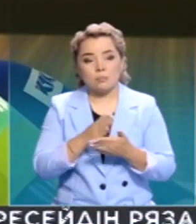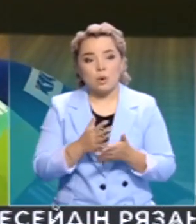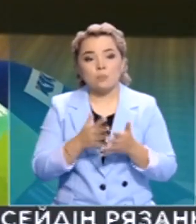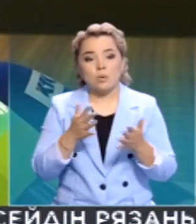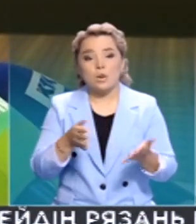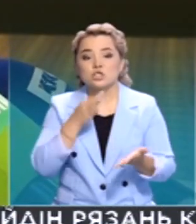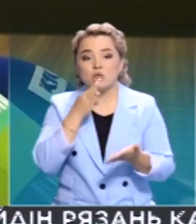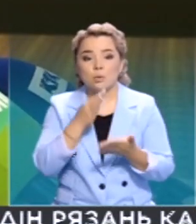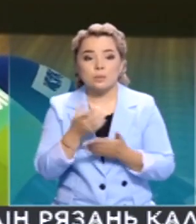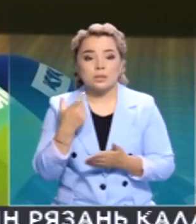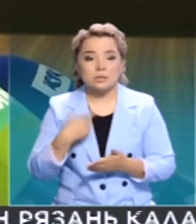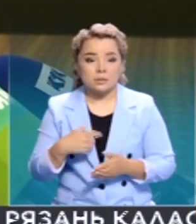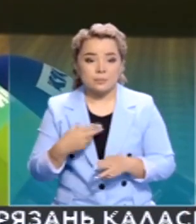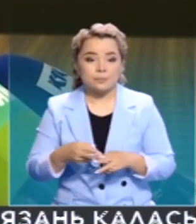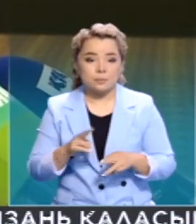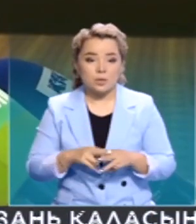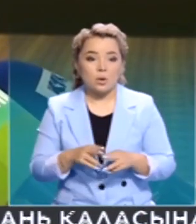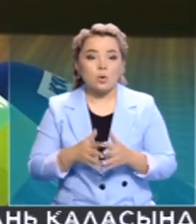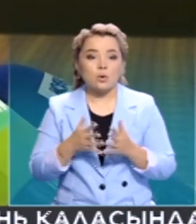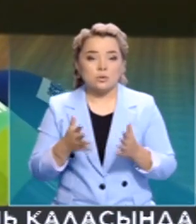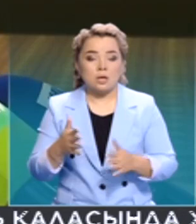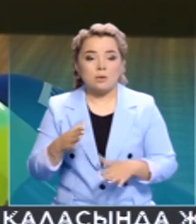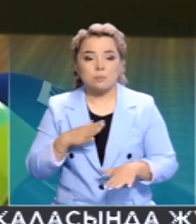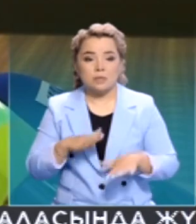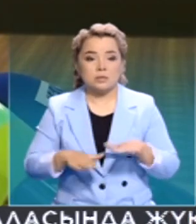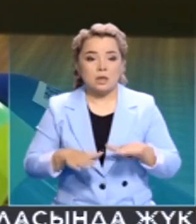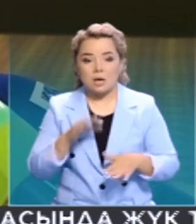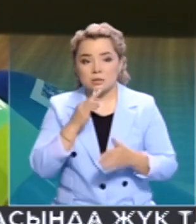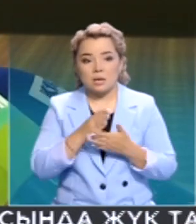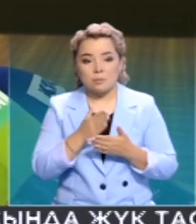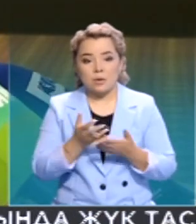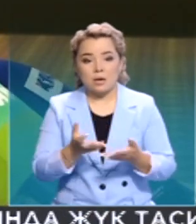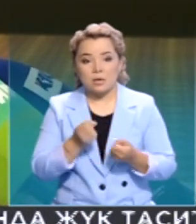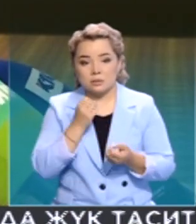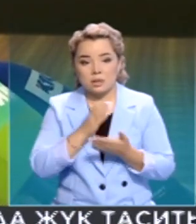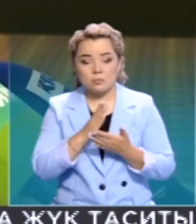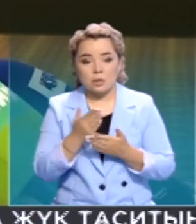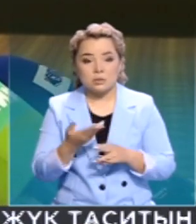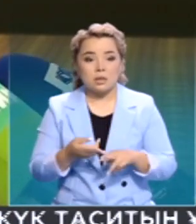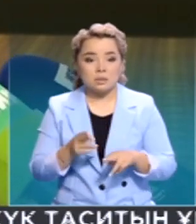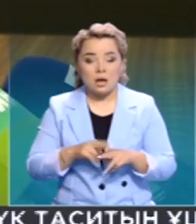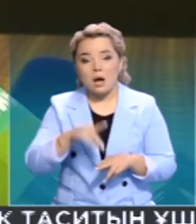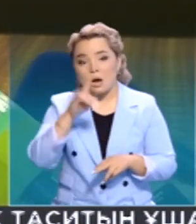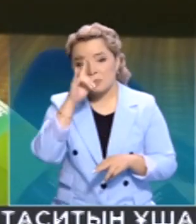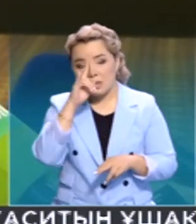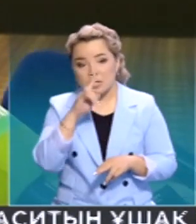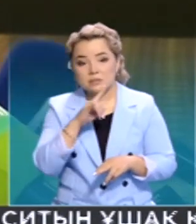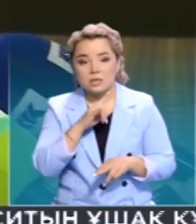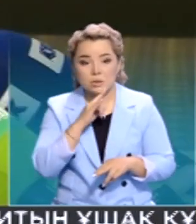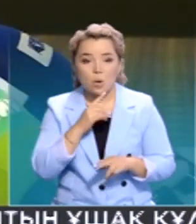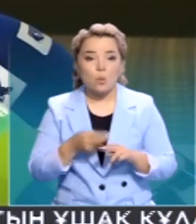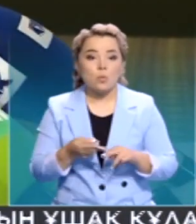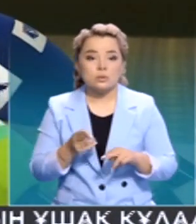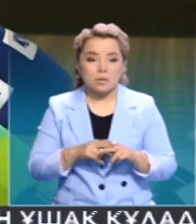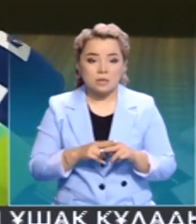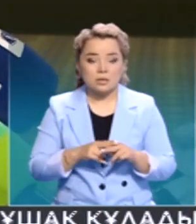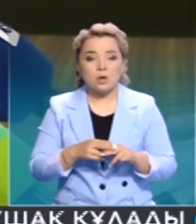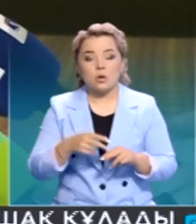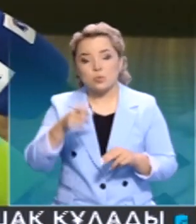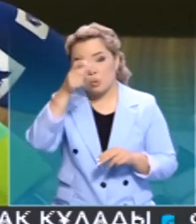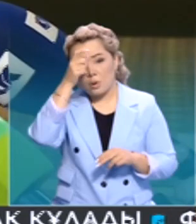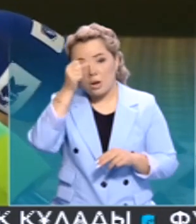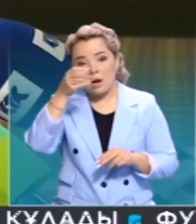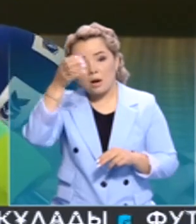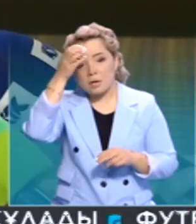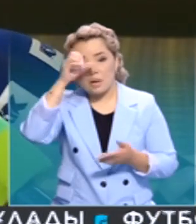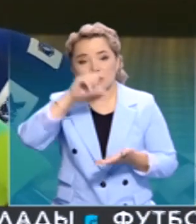үлкен жауапкершілік, үлкен сондай салмақ деп қабылдаймын. Енді Қазақстан осы Түрк Академияның